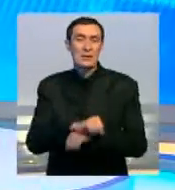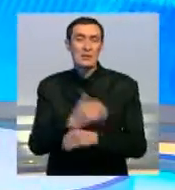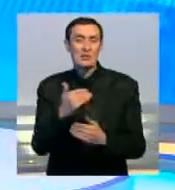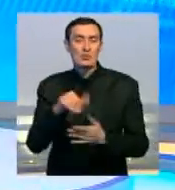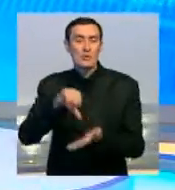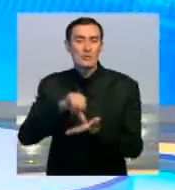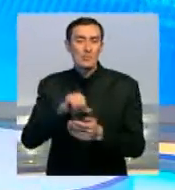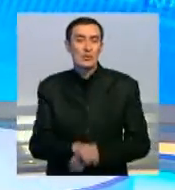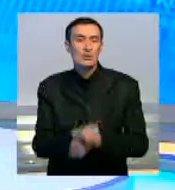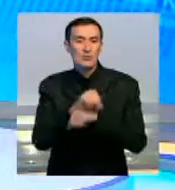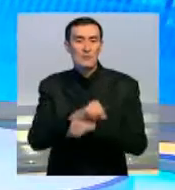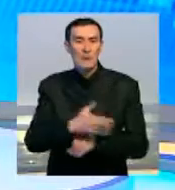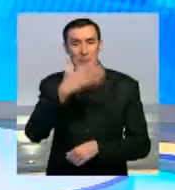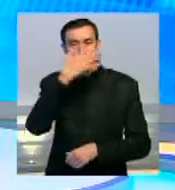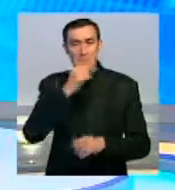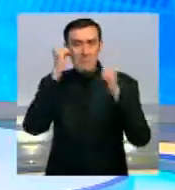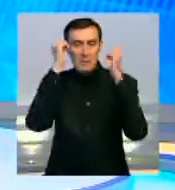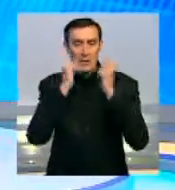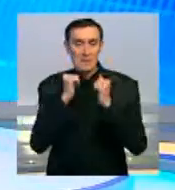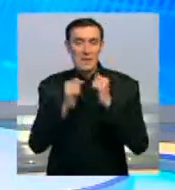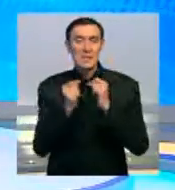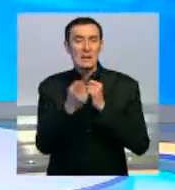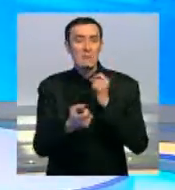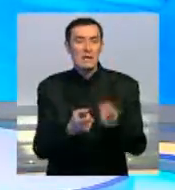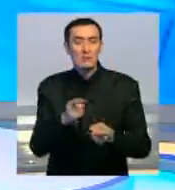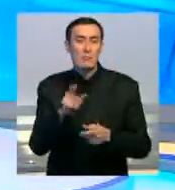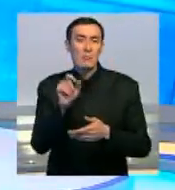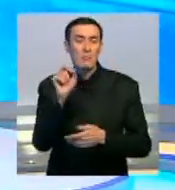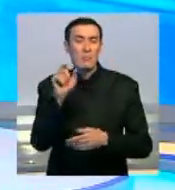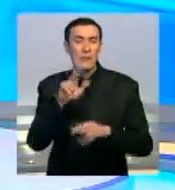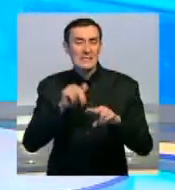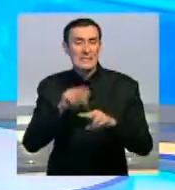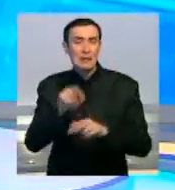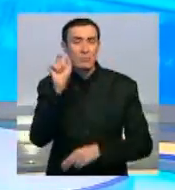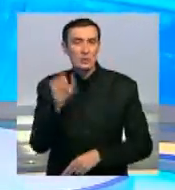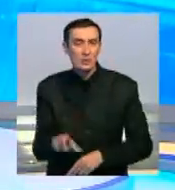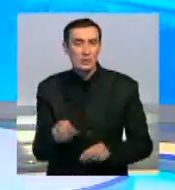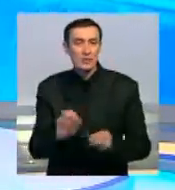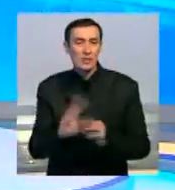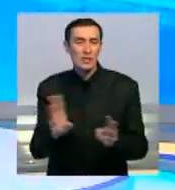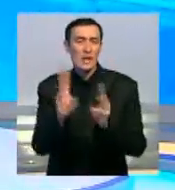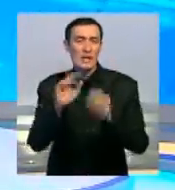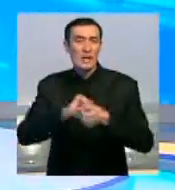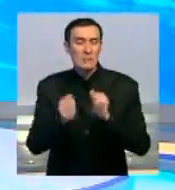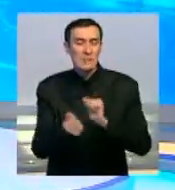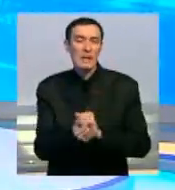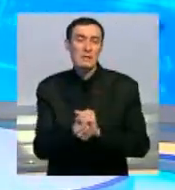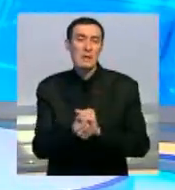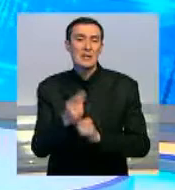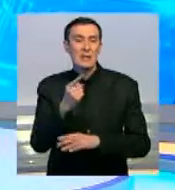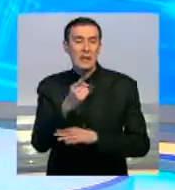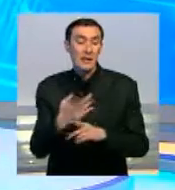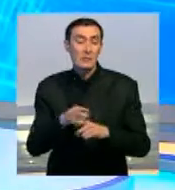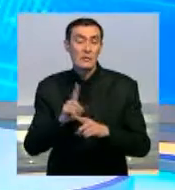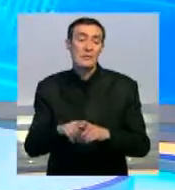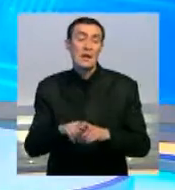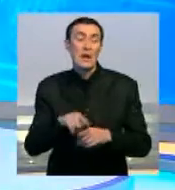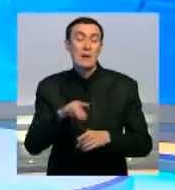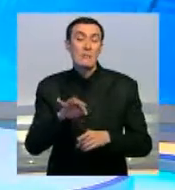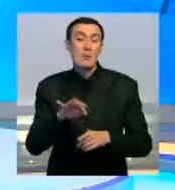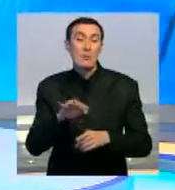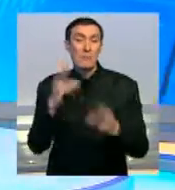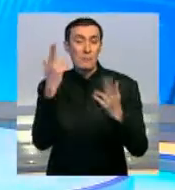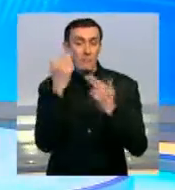Афин вышли протестующие в масках. Они забрасывают полицейских бутылками, зажигательной смесью, камнями и сигнальными ракетами. По данным